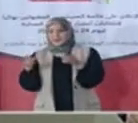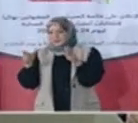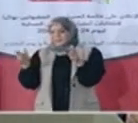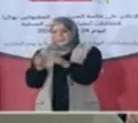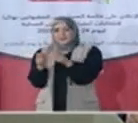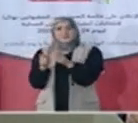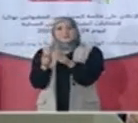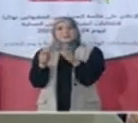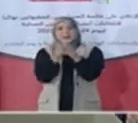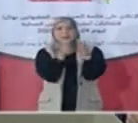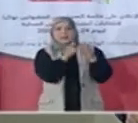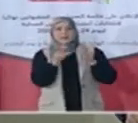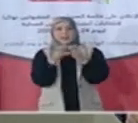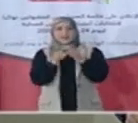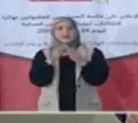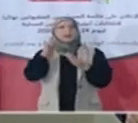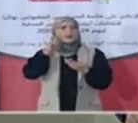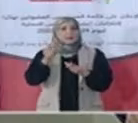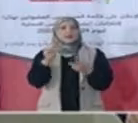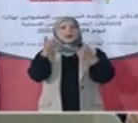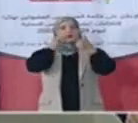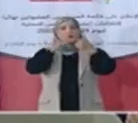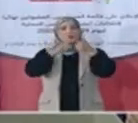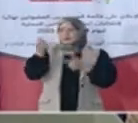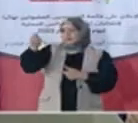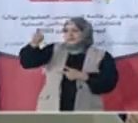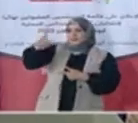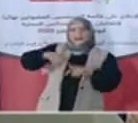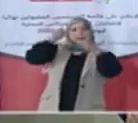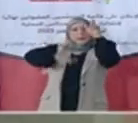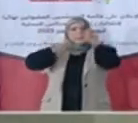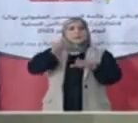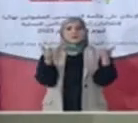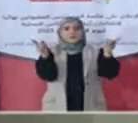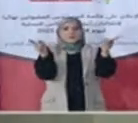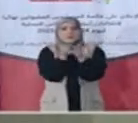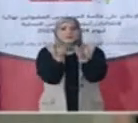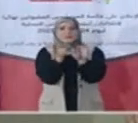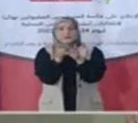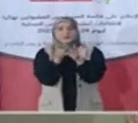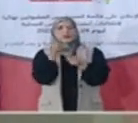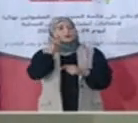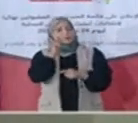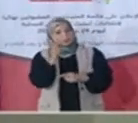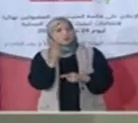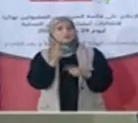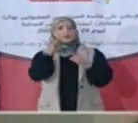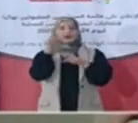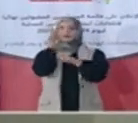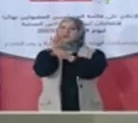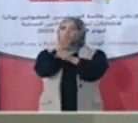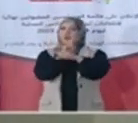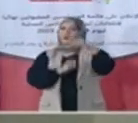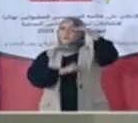حيث الامتداد الجغرافي ومن حيث عدد السكان وعدد الناخبين، فالأسقف سوف تراعي كل ذلك، ولكن